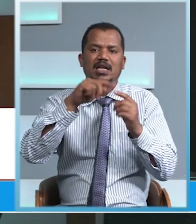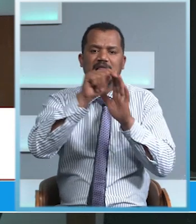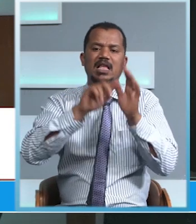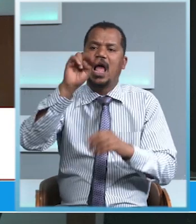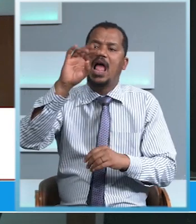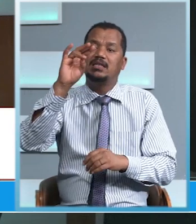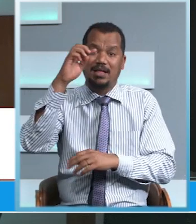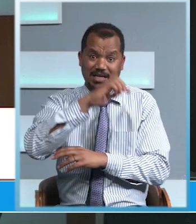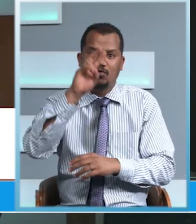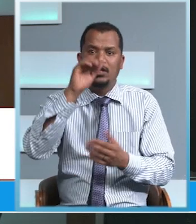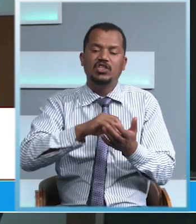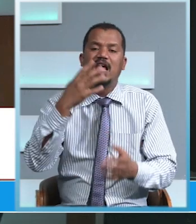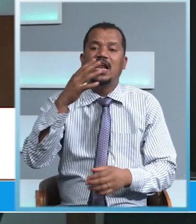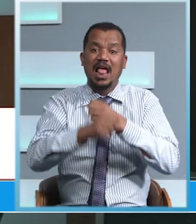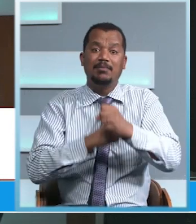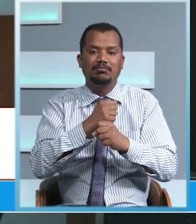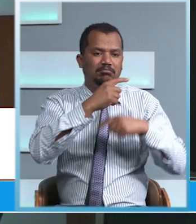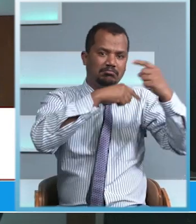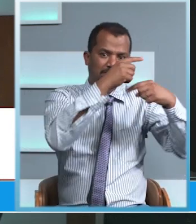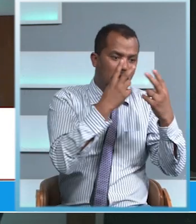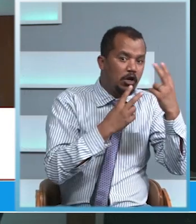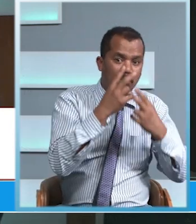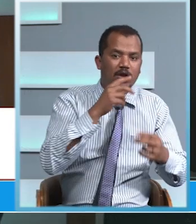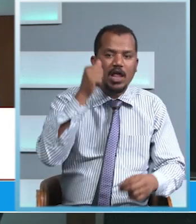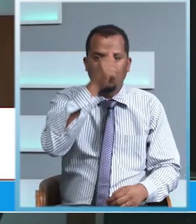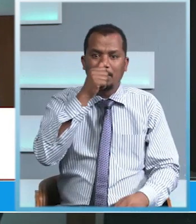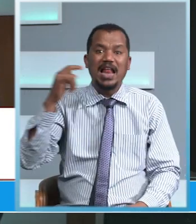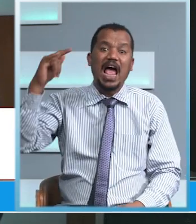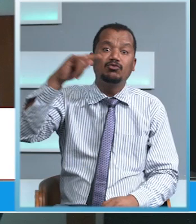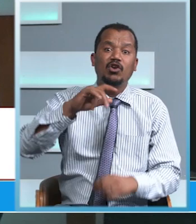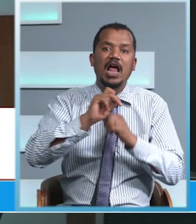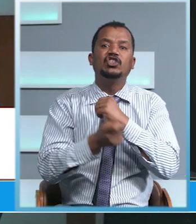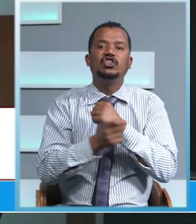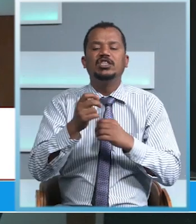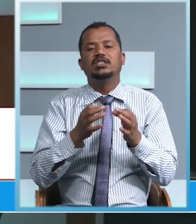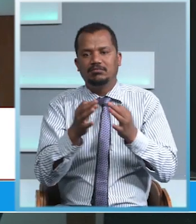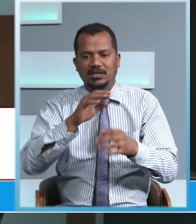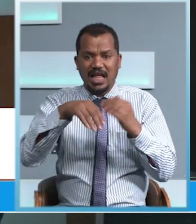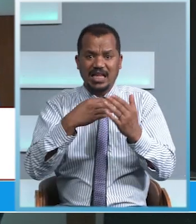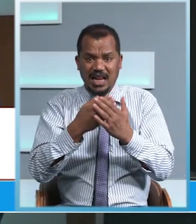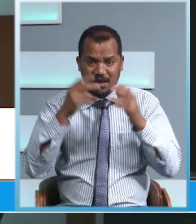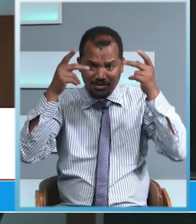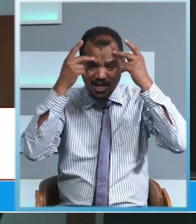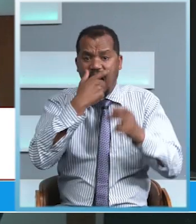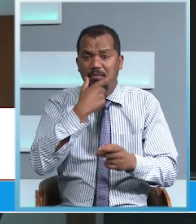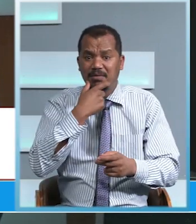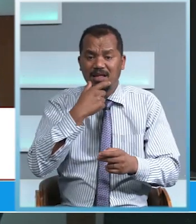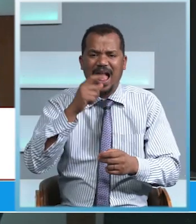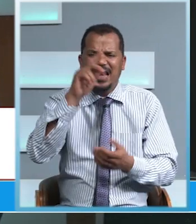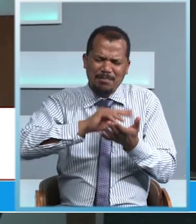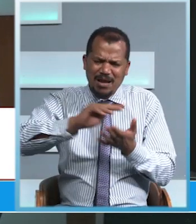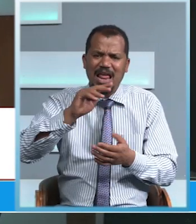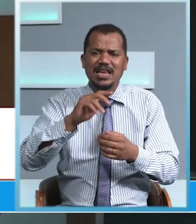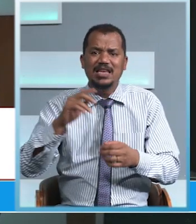25 ቀን እስከ ታህሳስ 27 ቀን 2014 ዓ.ም እንደሚጎበኝ የኢትዮጵያ ዲያስፖራ ኤጀንሲ አስታወቀ። ጠቅላይ ሚኒስትር አብይ አህመድ